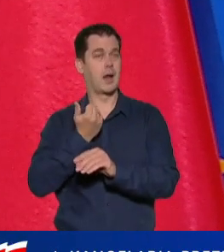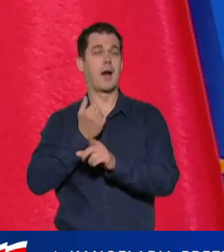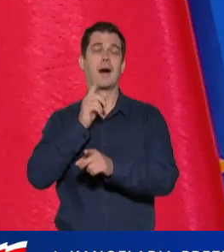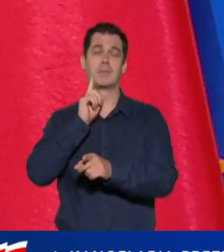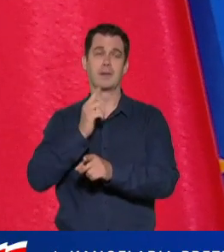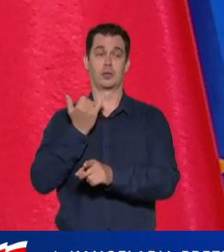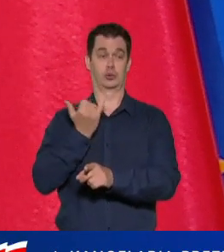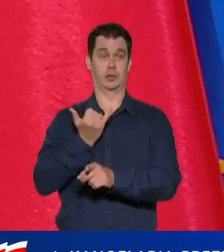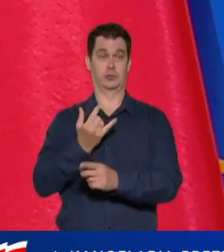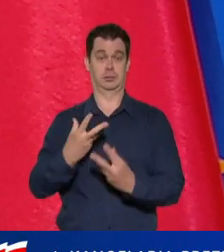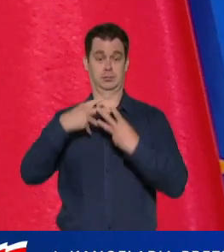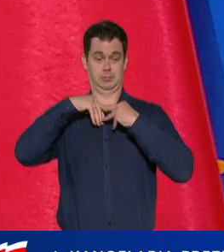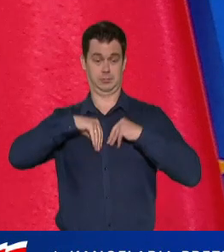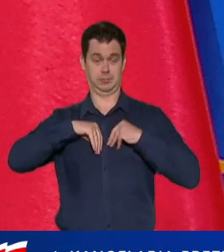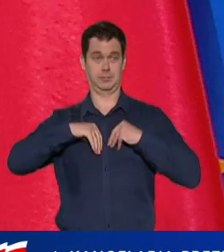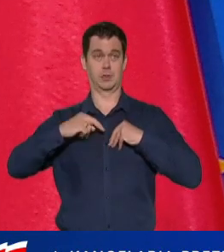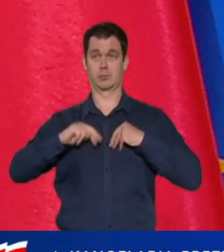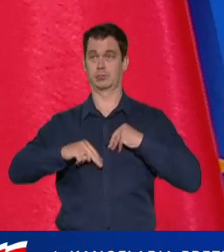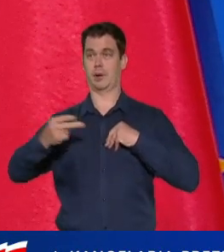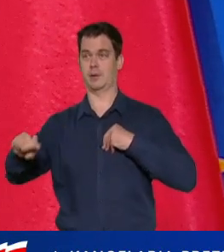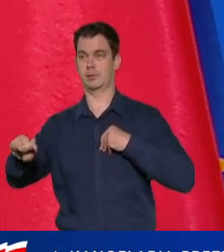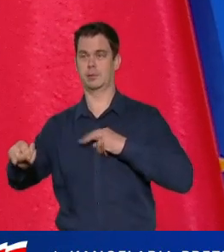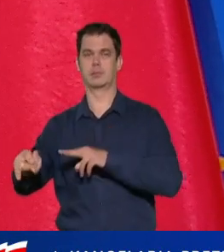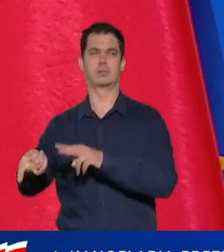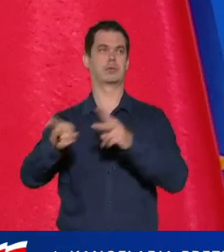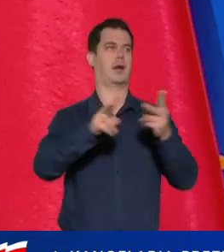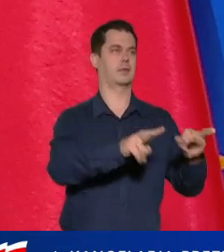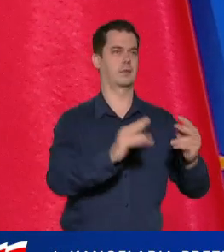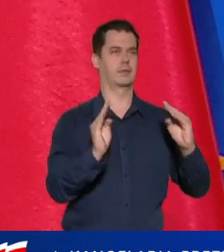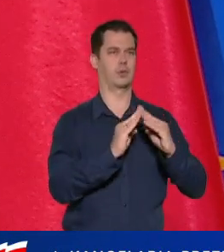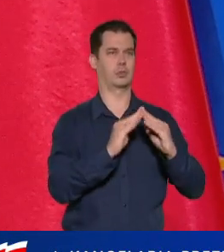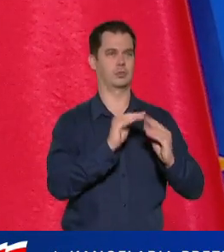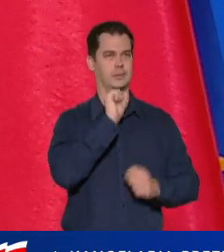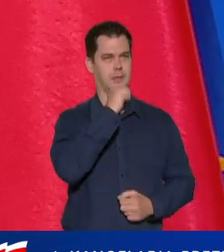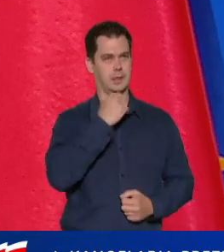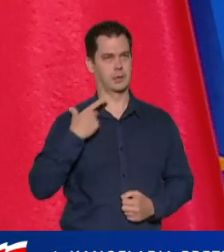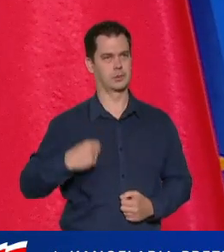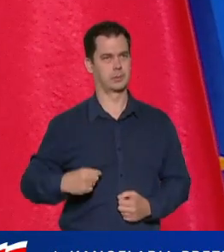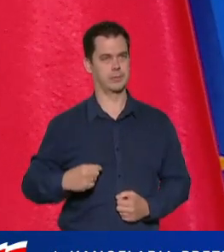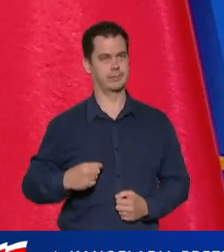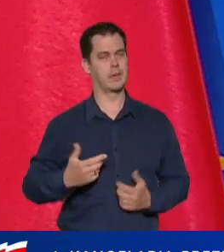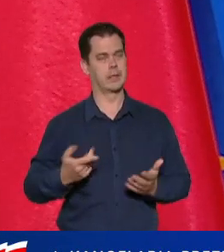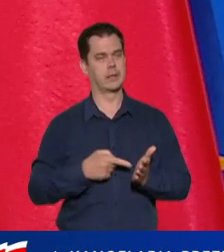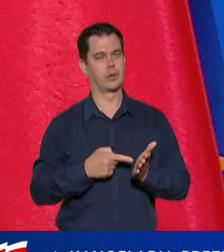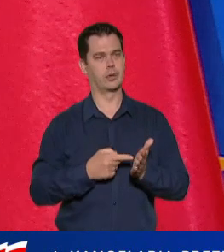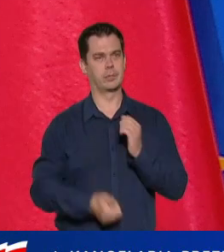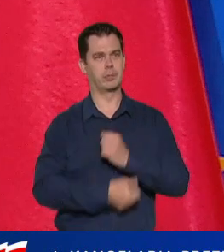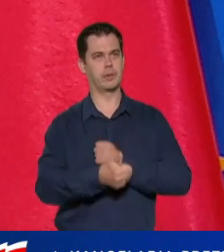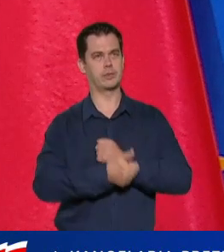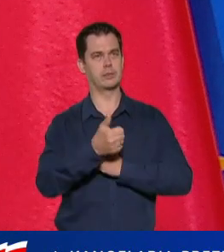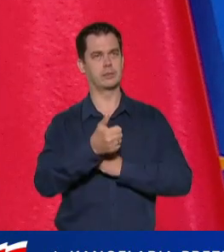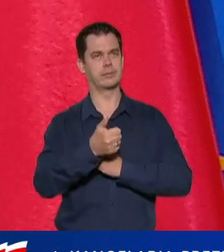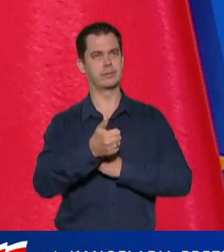rzeczywiście te zachorowania przynoszą do osób starszych. Tutaj kierowaliśmy się